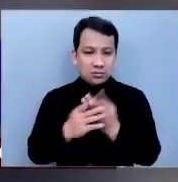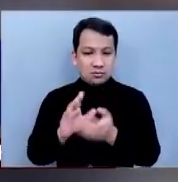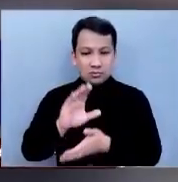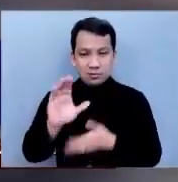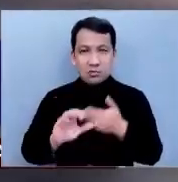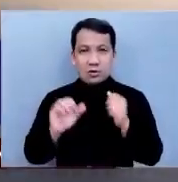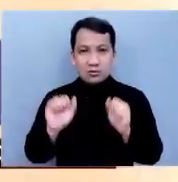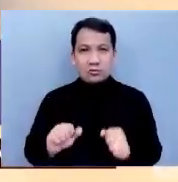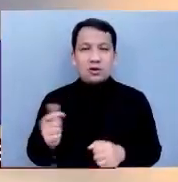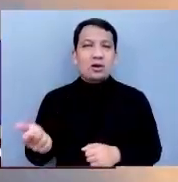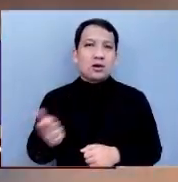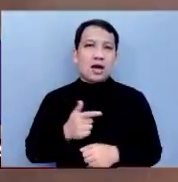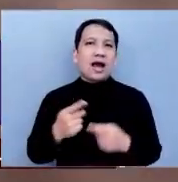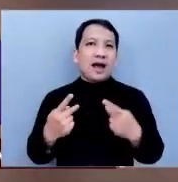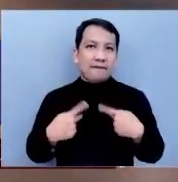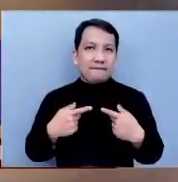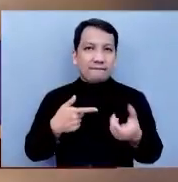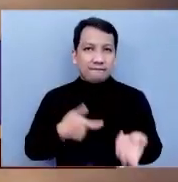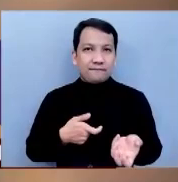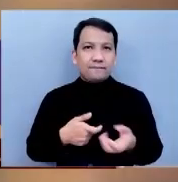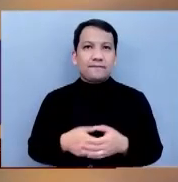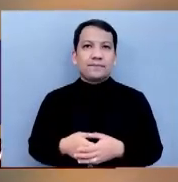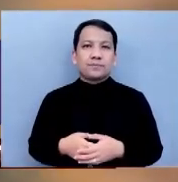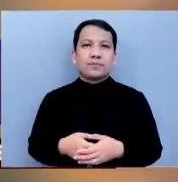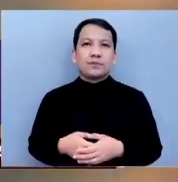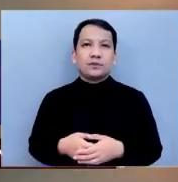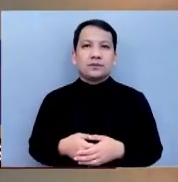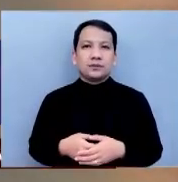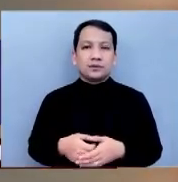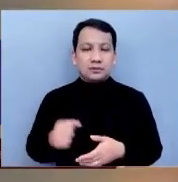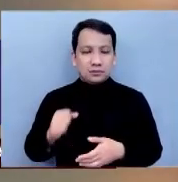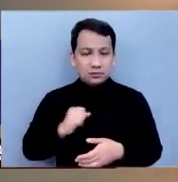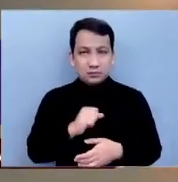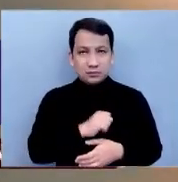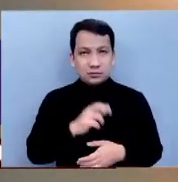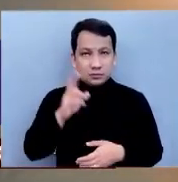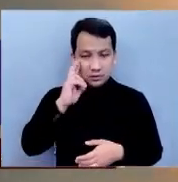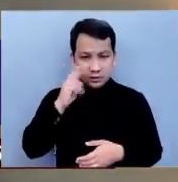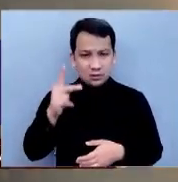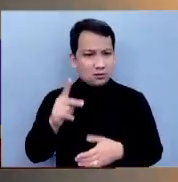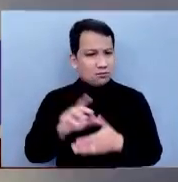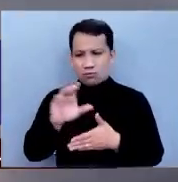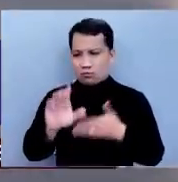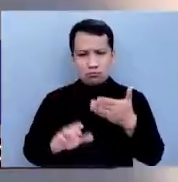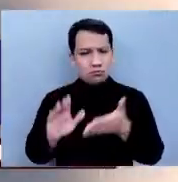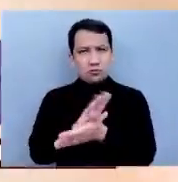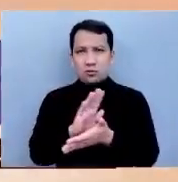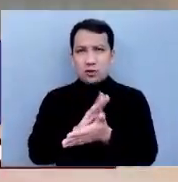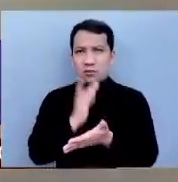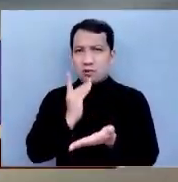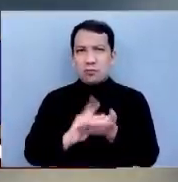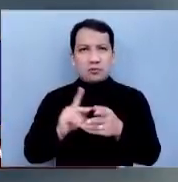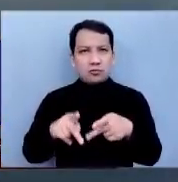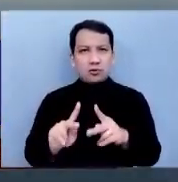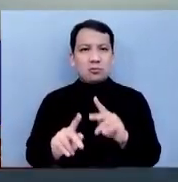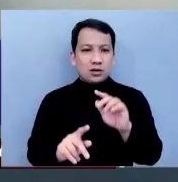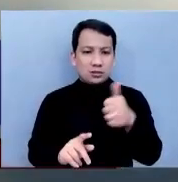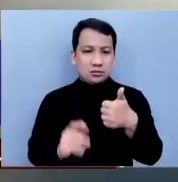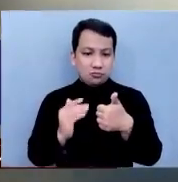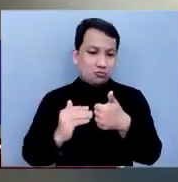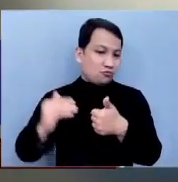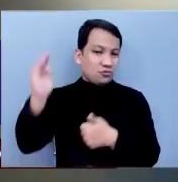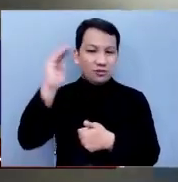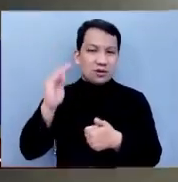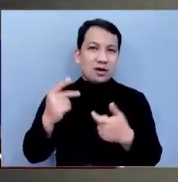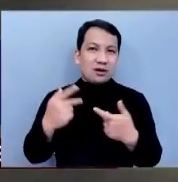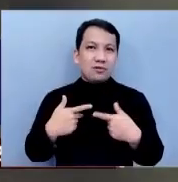siyang magkabaril. Okay. At sabi rin ni Senator Padilla, okay, kompleto papeles niya sa kanyang mahigit 10 baril. Meron siyang